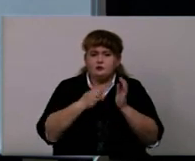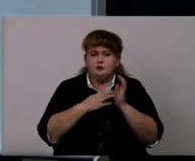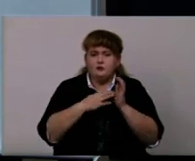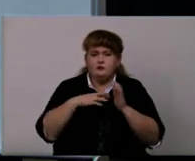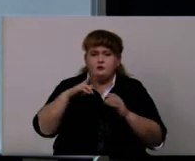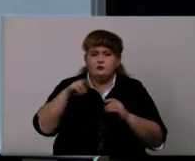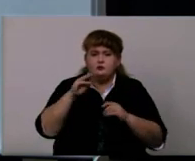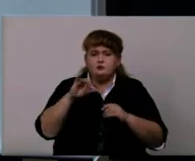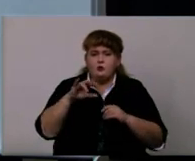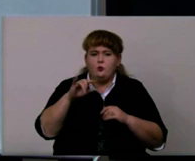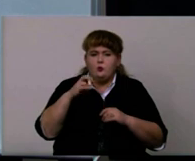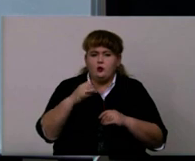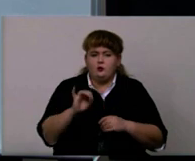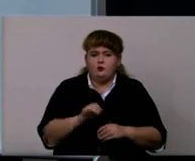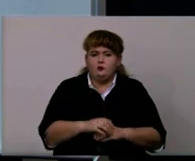9 джоулям.